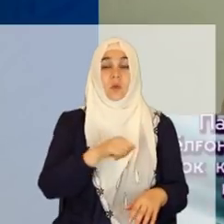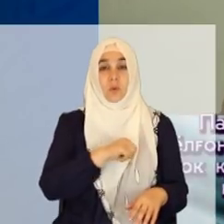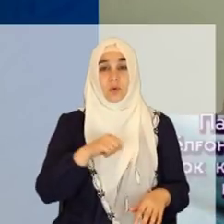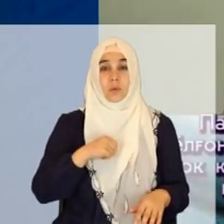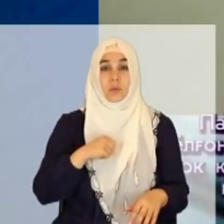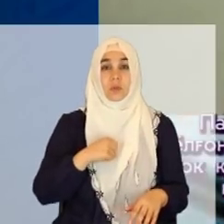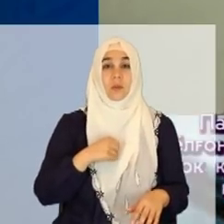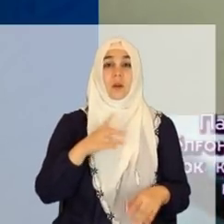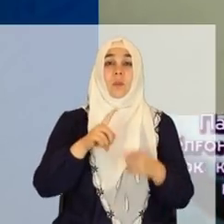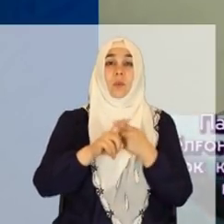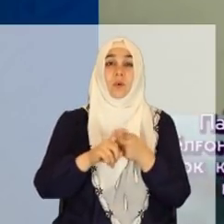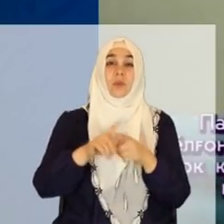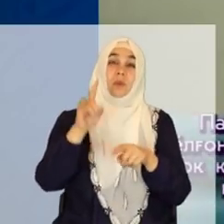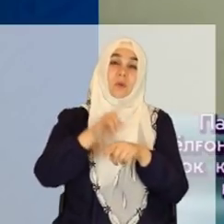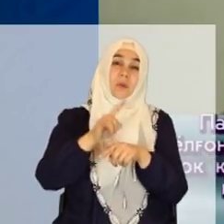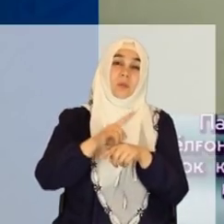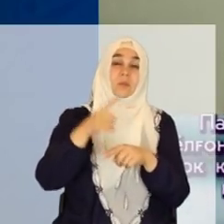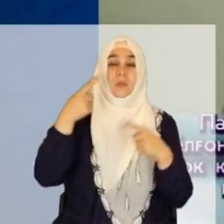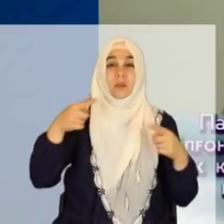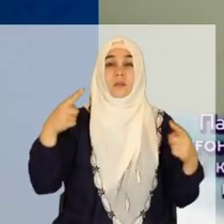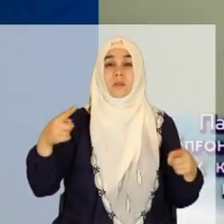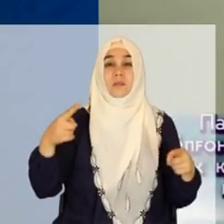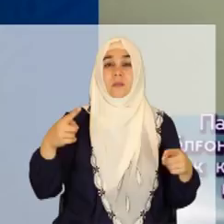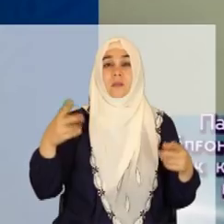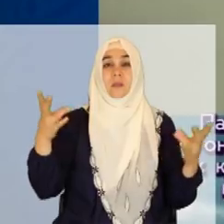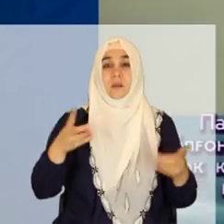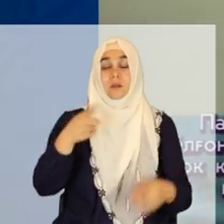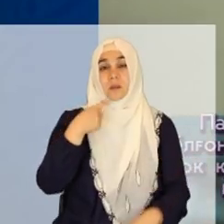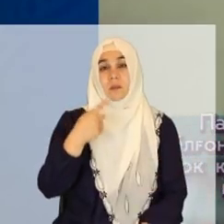o'ziga bog'liq narsada yolg'on u bulardan qilmasligi.